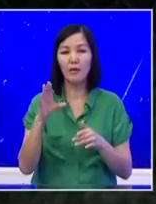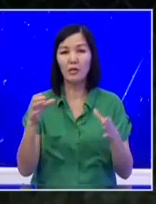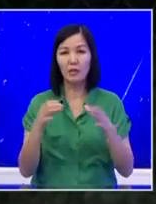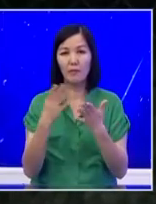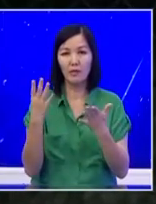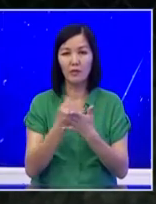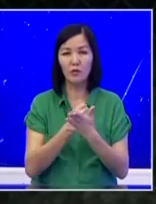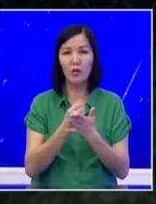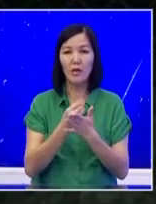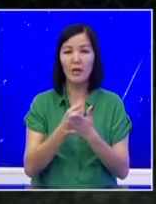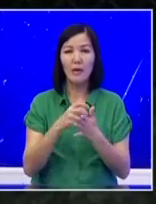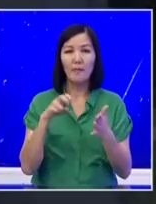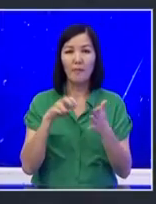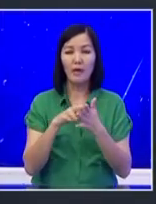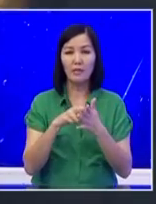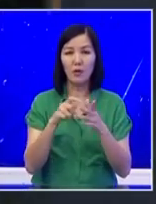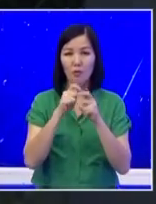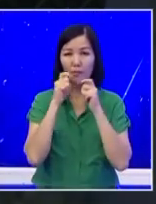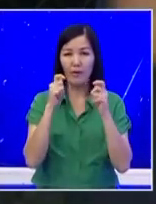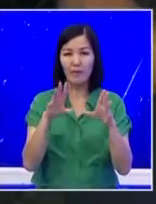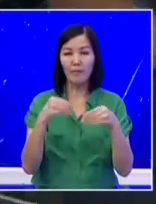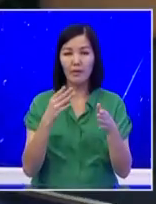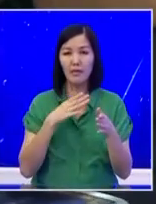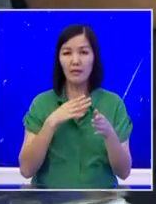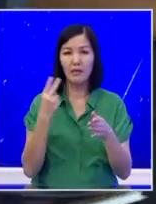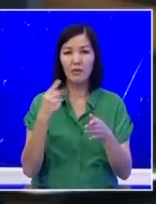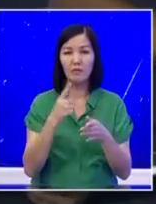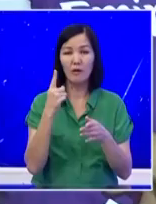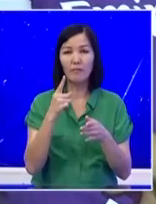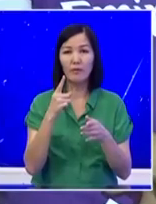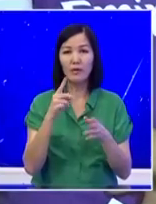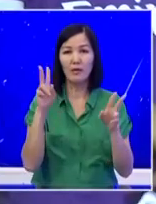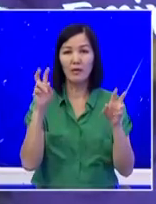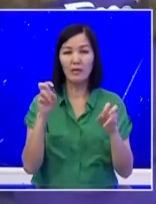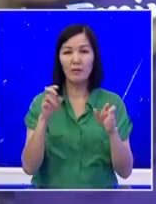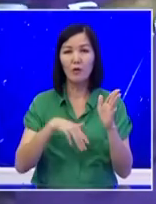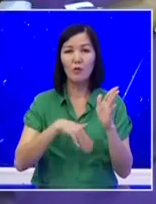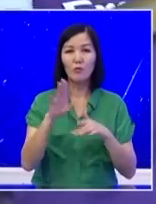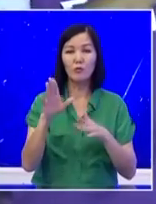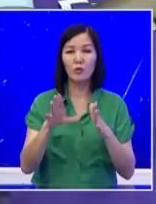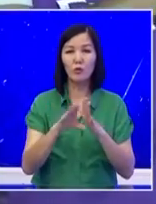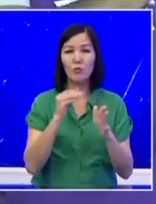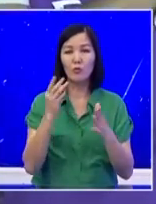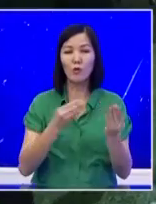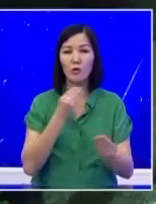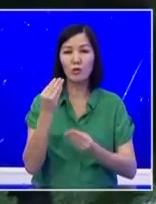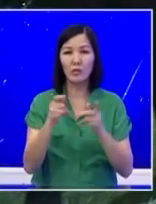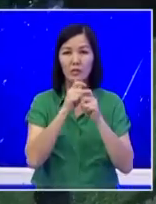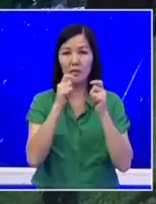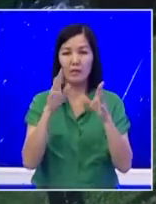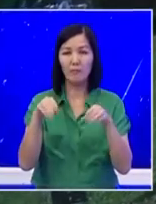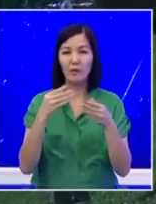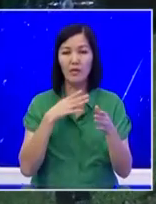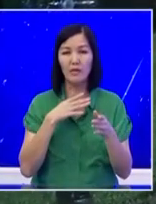Жүлдегерлер мен жеңімпаздар мақтау қағаздарымен марапатталды. Сонымен қатар 21 аталым бойынша үздік ойыншымен танылған аяқдопшыларға сый сияпаттар